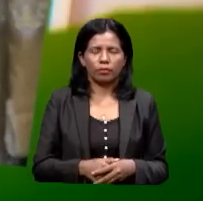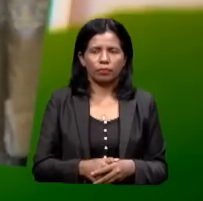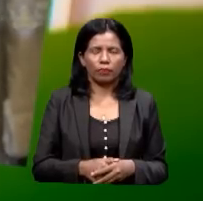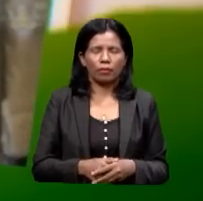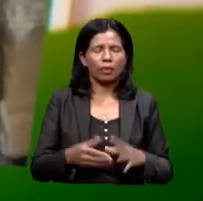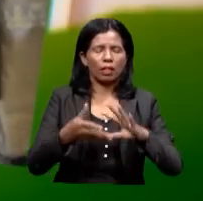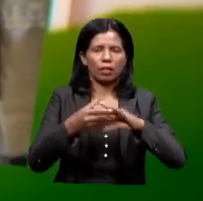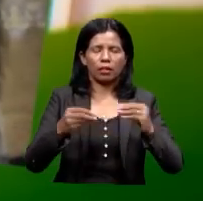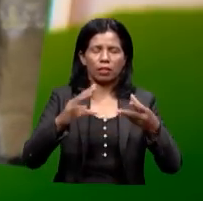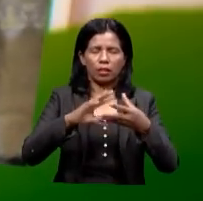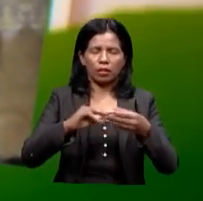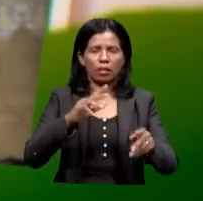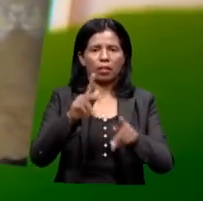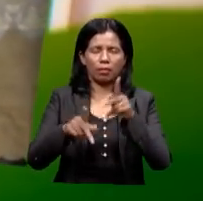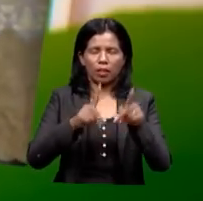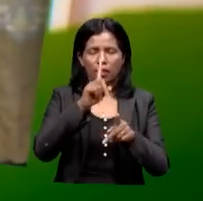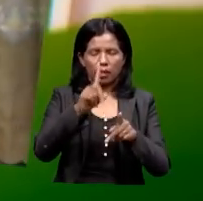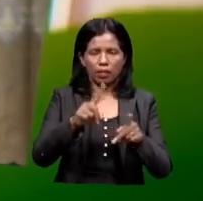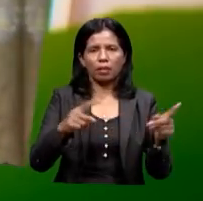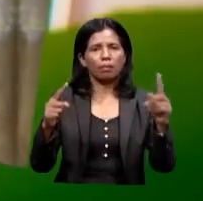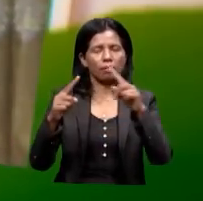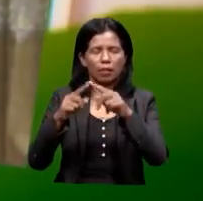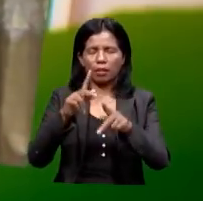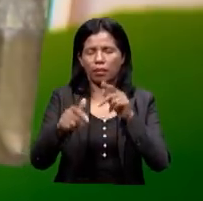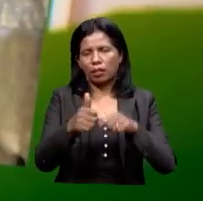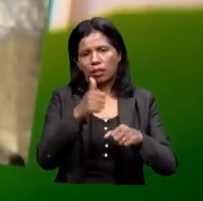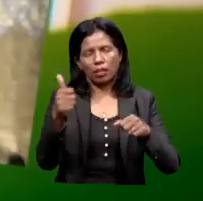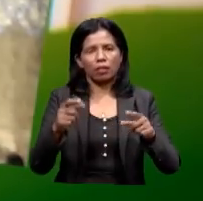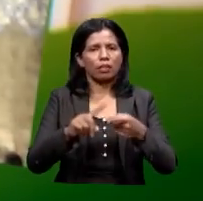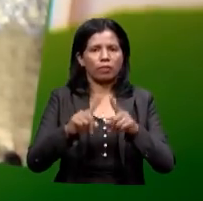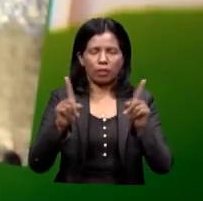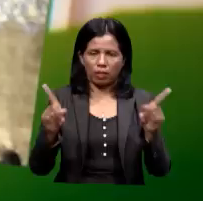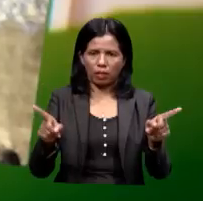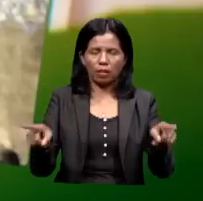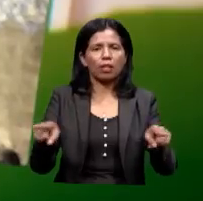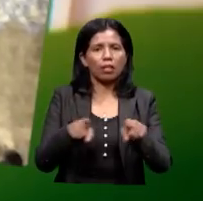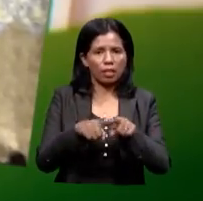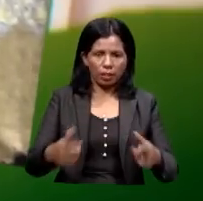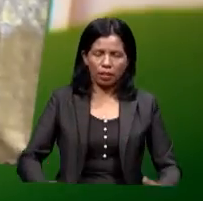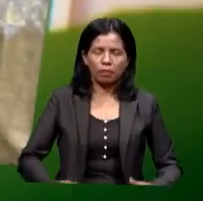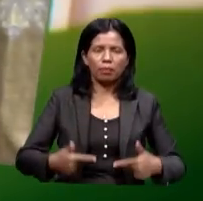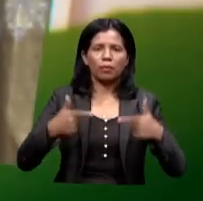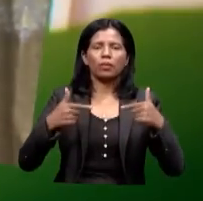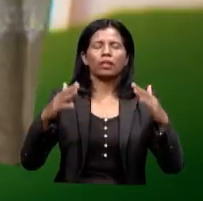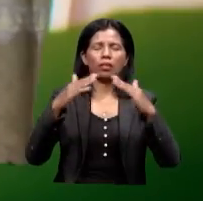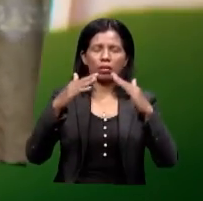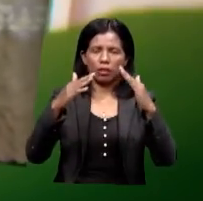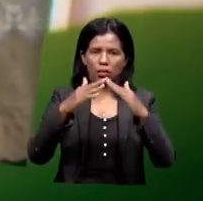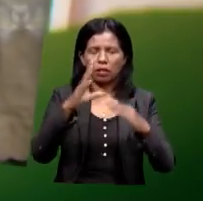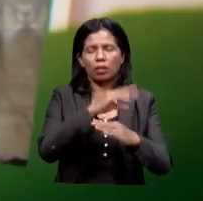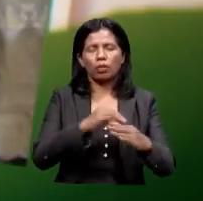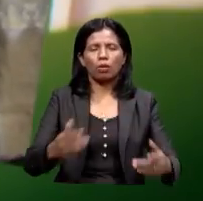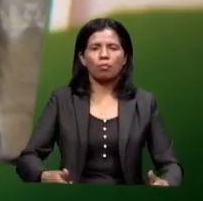Historia Moris entre ema ida ba ema ida selu klahanesang. Composto Moris ia cidade, nomos Moris